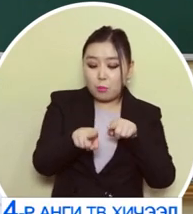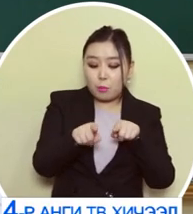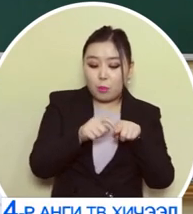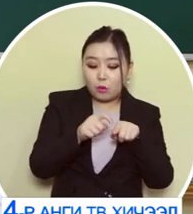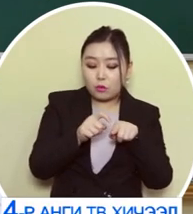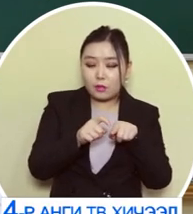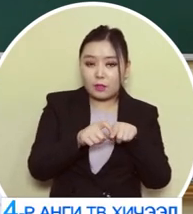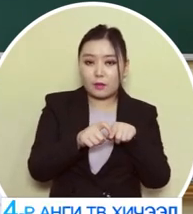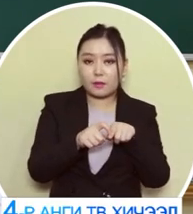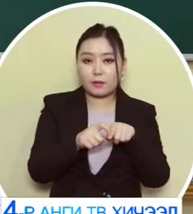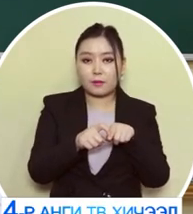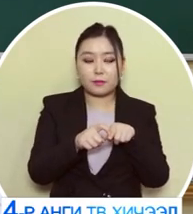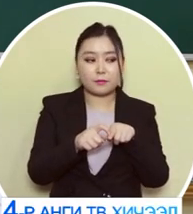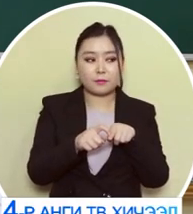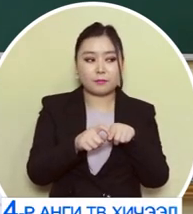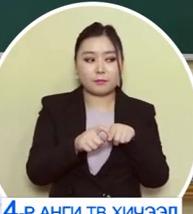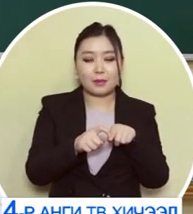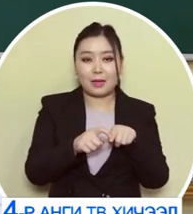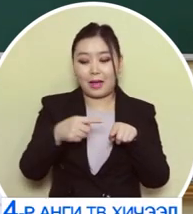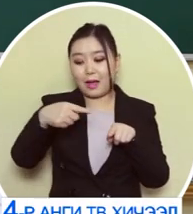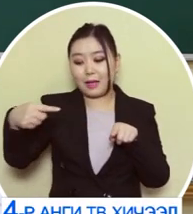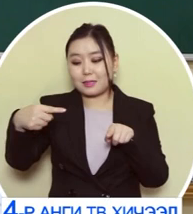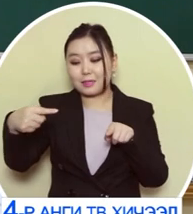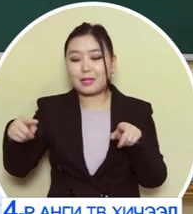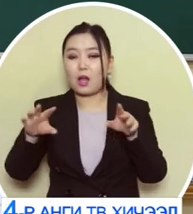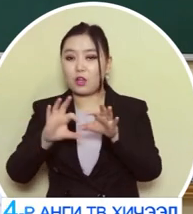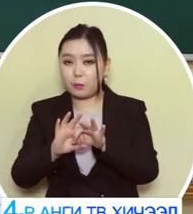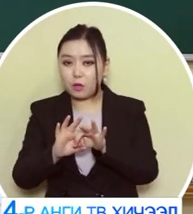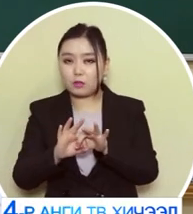Қысқа сирақты алу полюсіне.